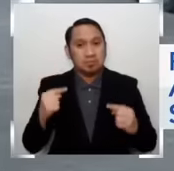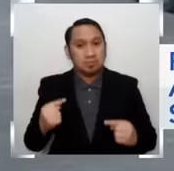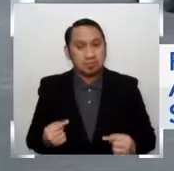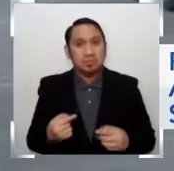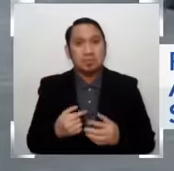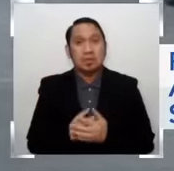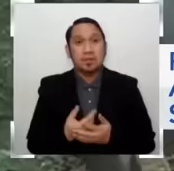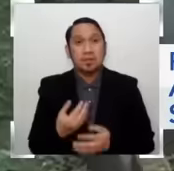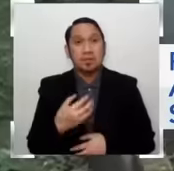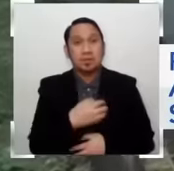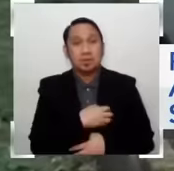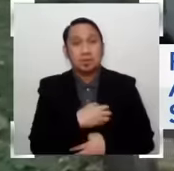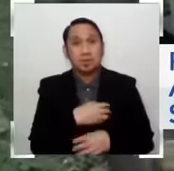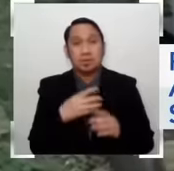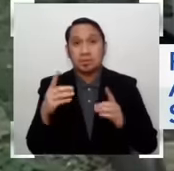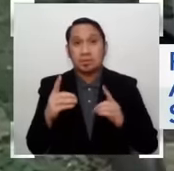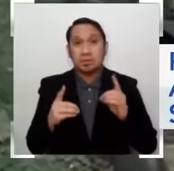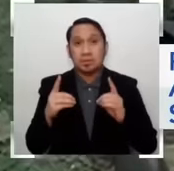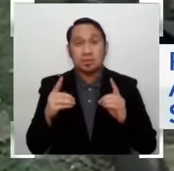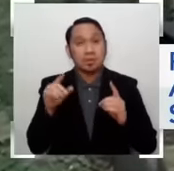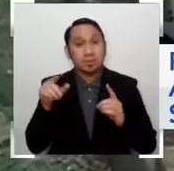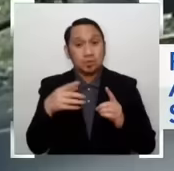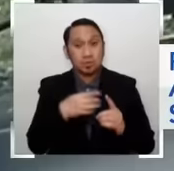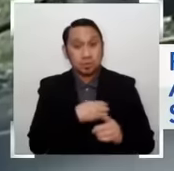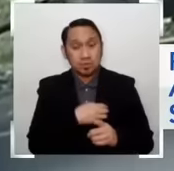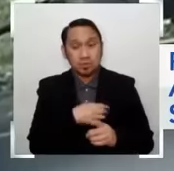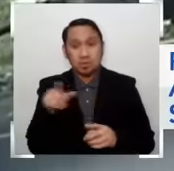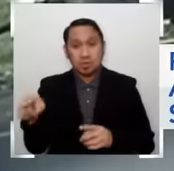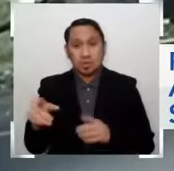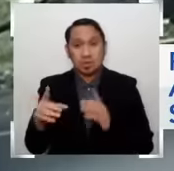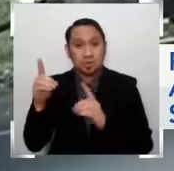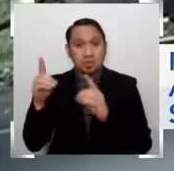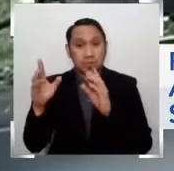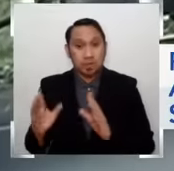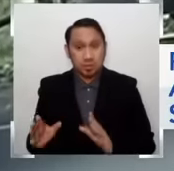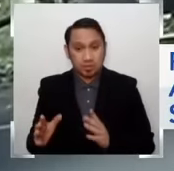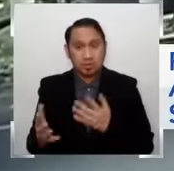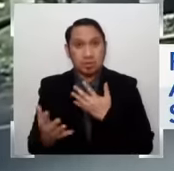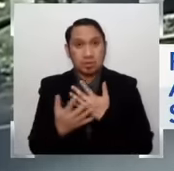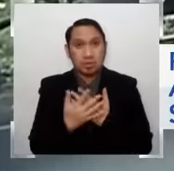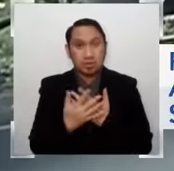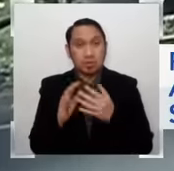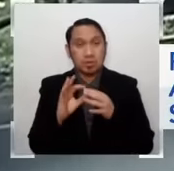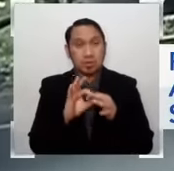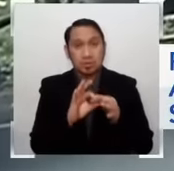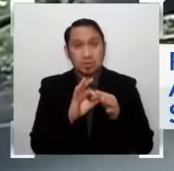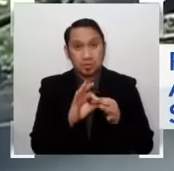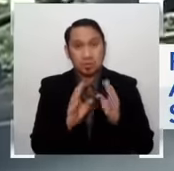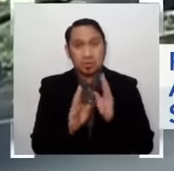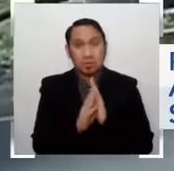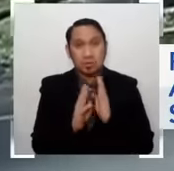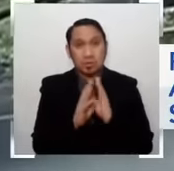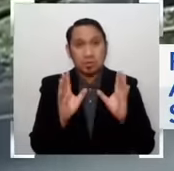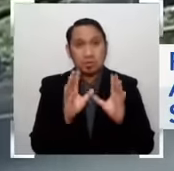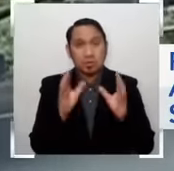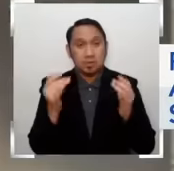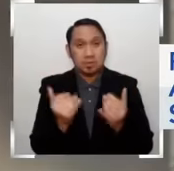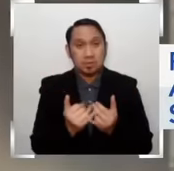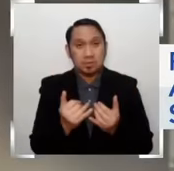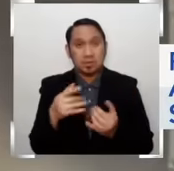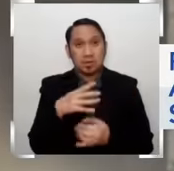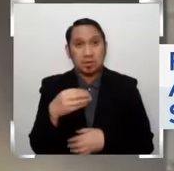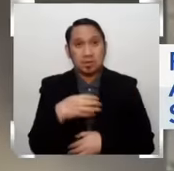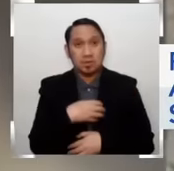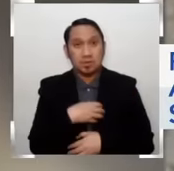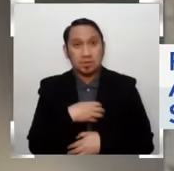pulisyang bus driver habang gumugulong ang investigasyon. Nakikipag-ugnayan na ang pamunuan ng bus company sa PNP at mga pasahero para